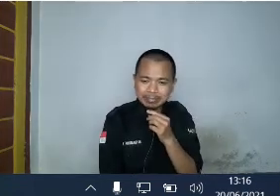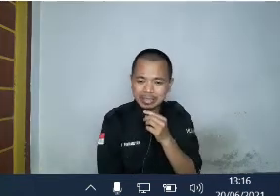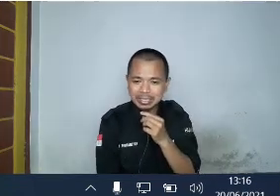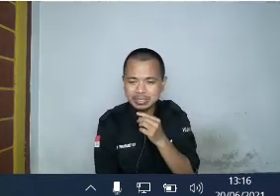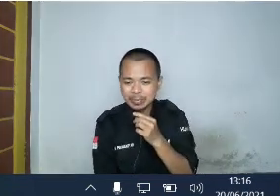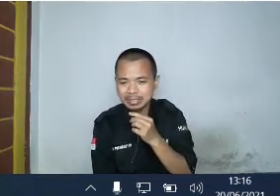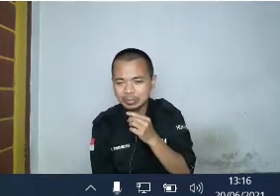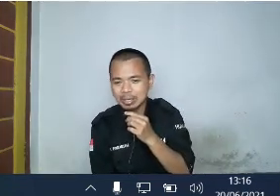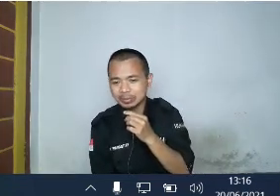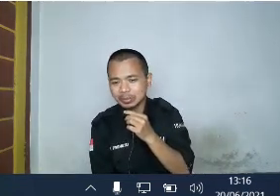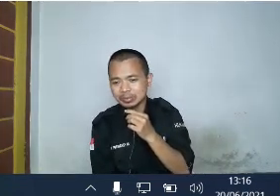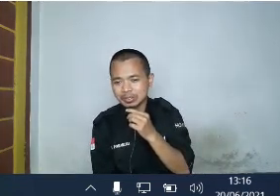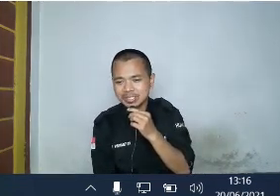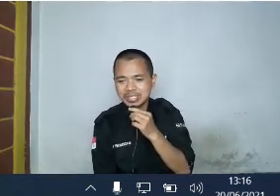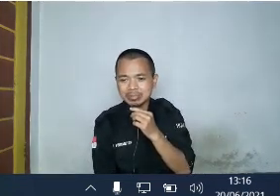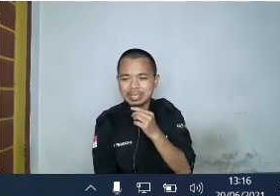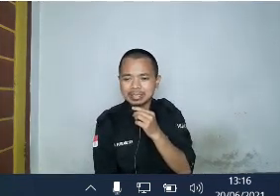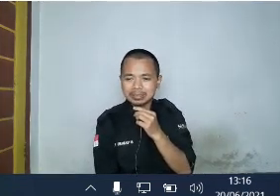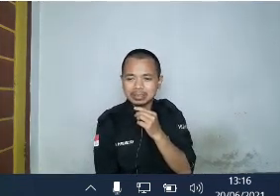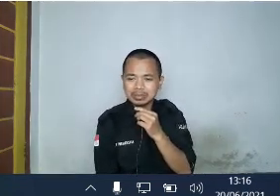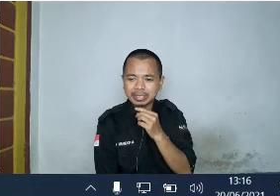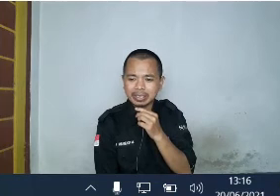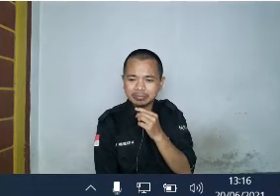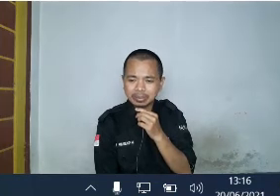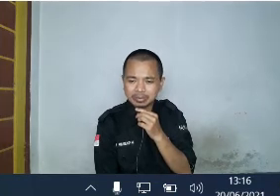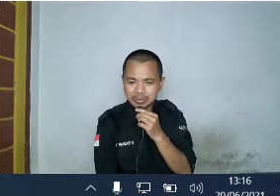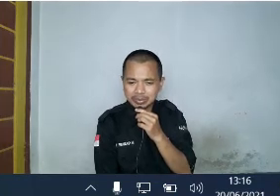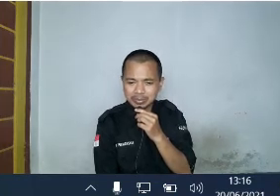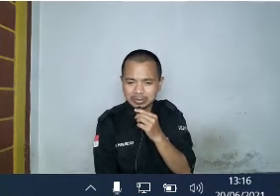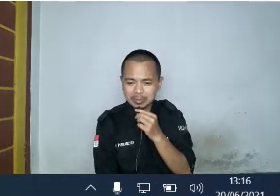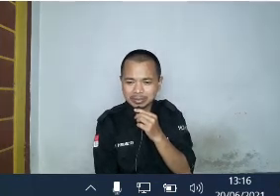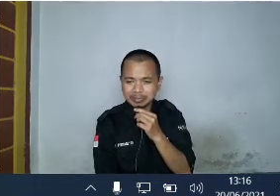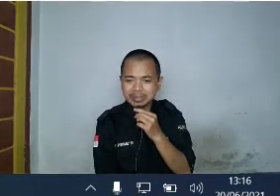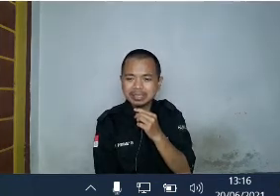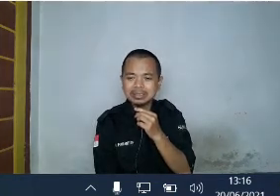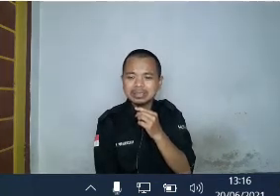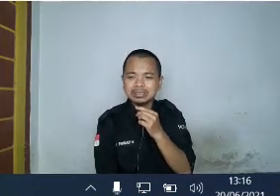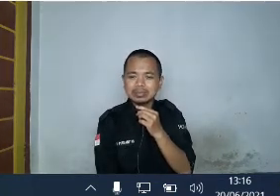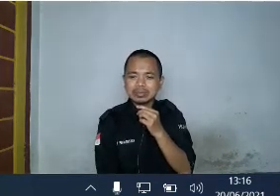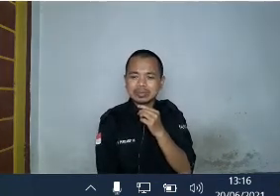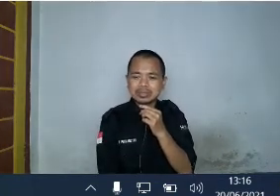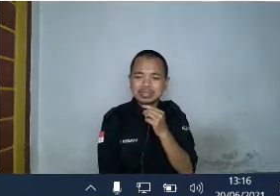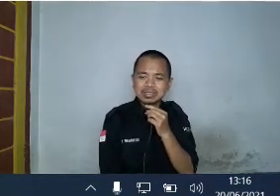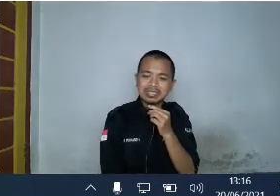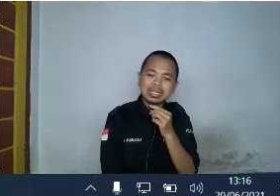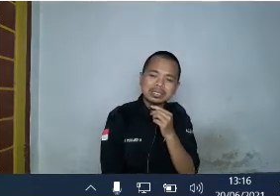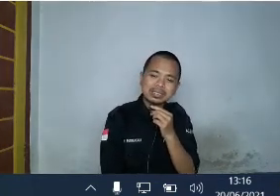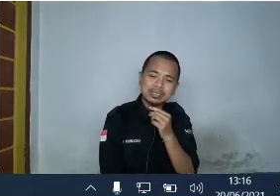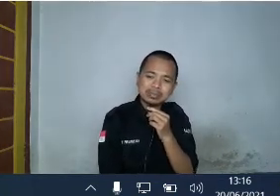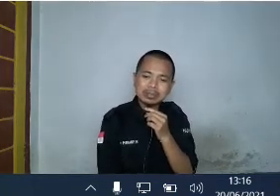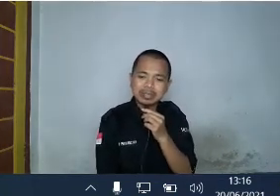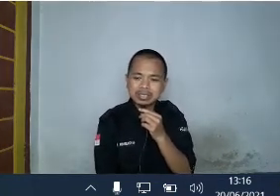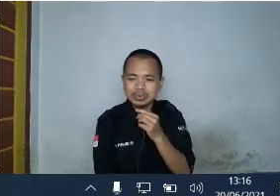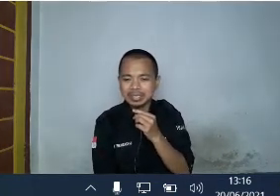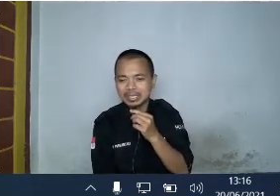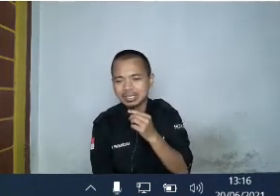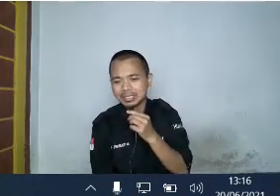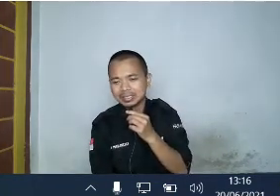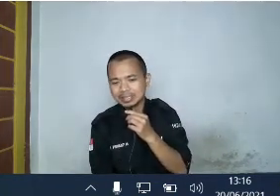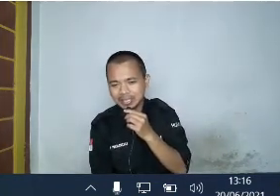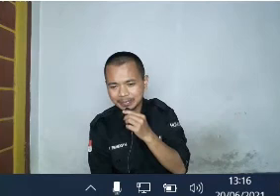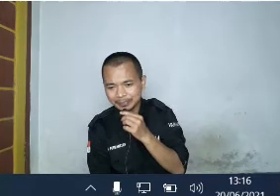Demang accu pada waktu indonesia barat atau GMT duwe teman-teman yang di waktu Indonesia tengah dan timur